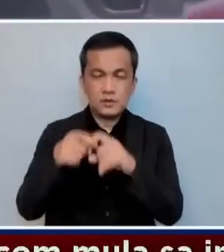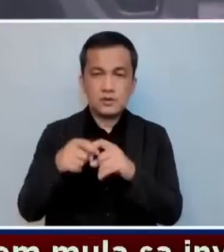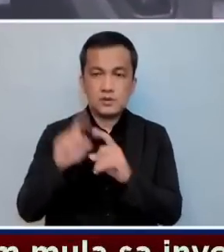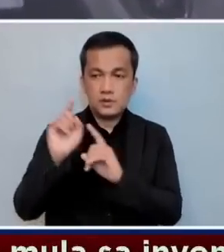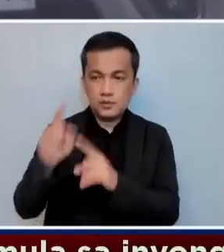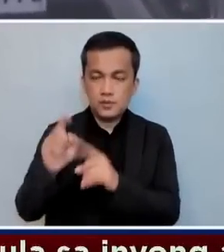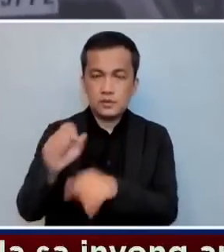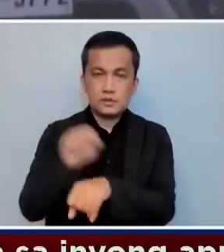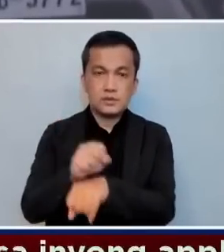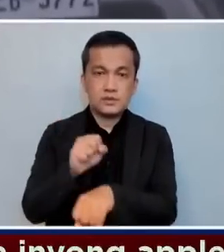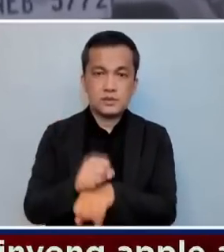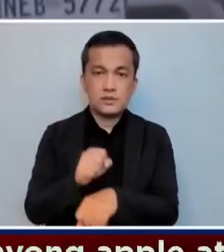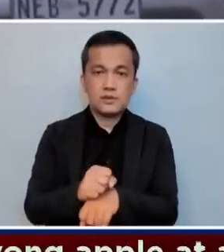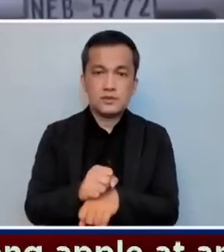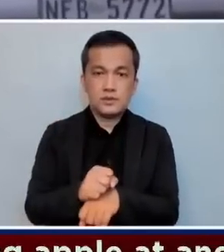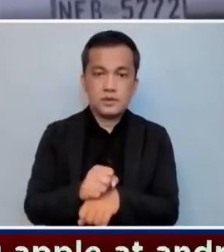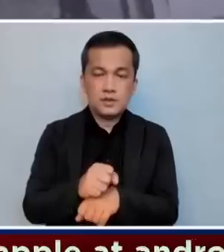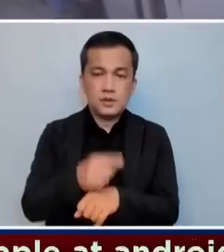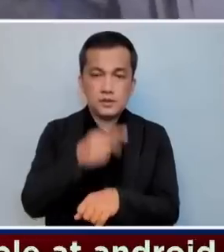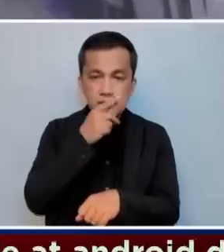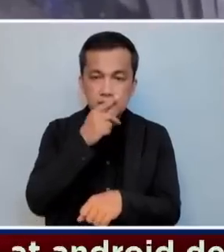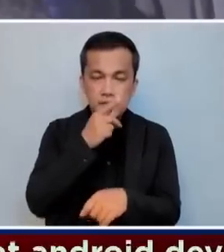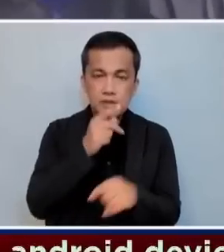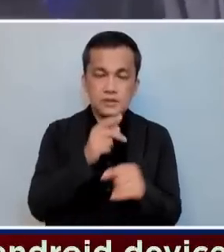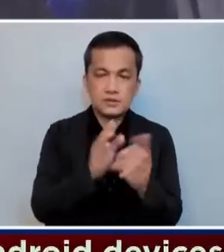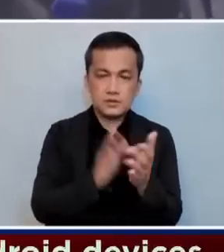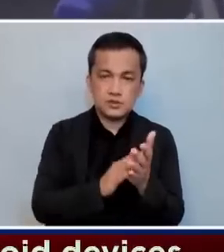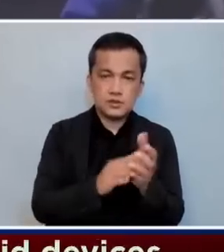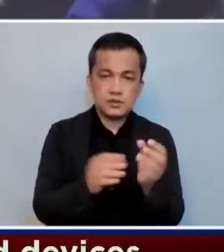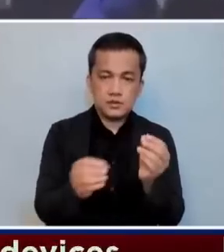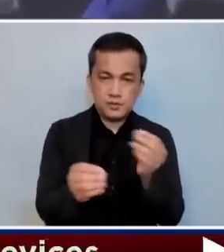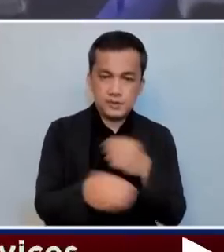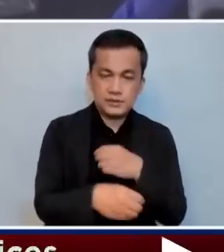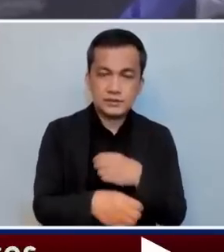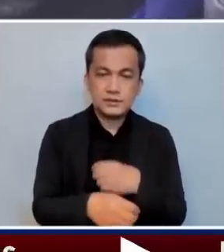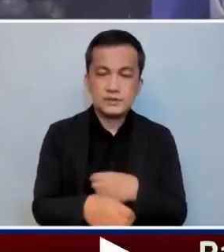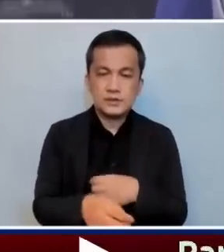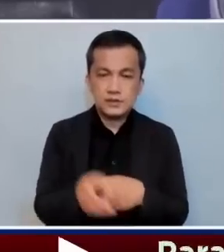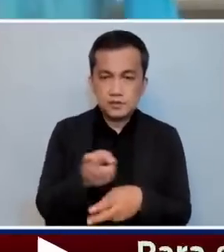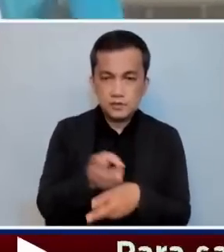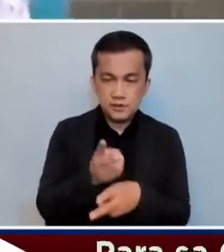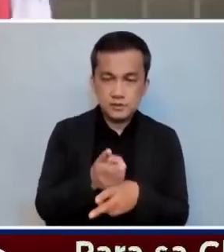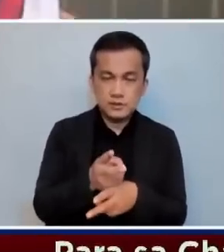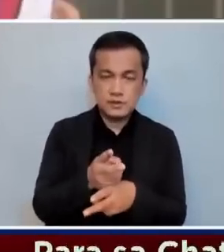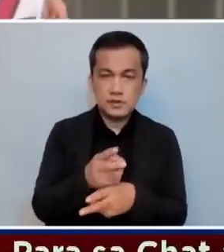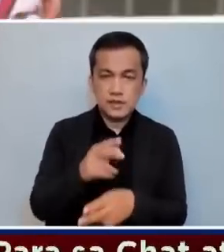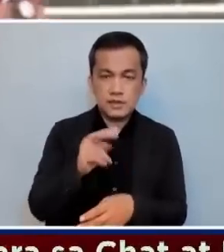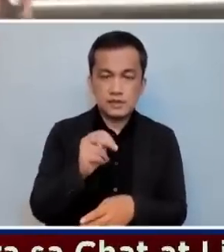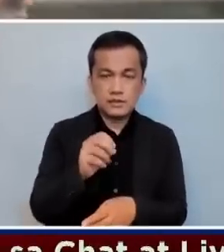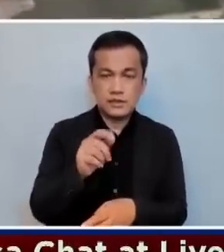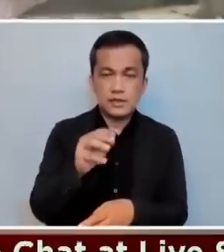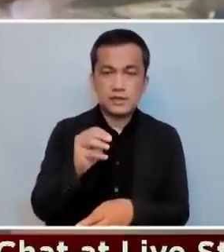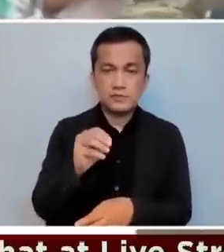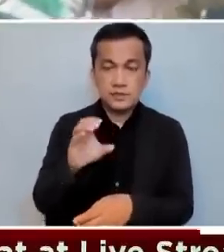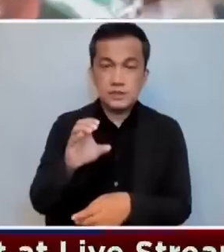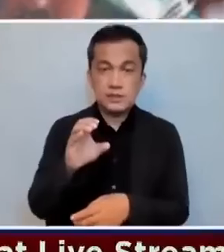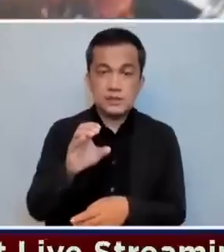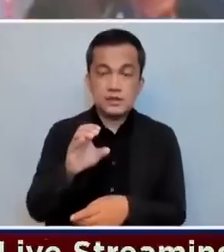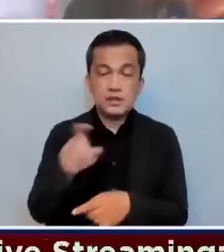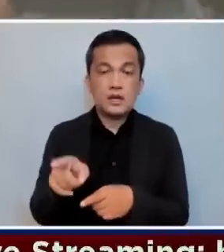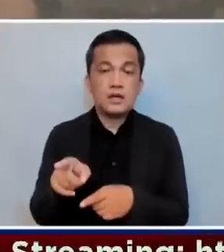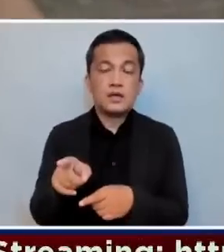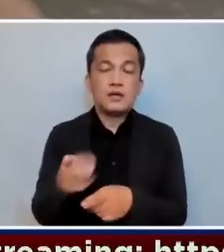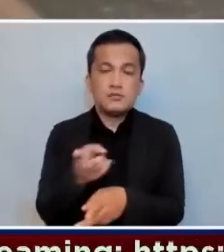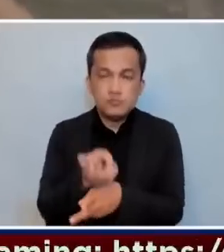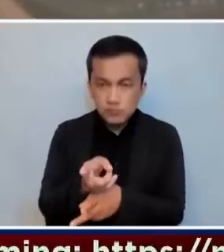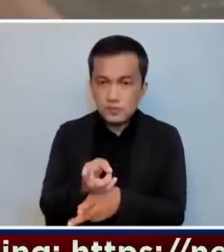at trabaho ang mga pribadong paaralan at tanggapan. Binabantayan ng National Disaster Risk Reduction and Management Council o